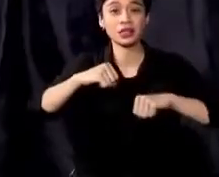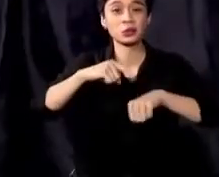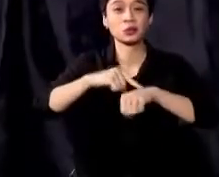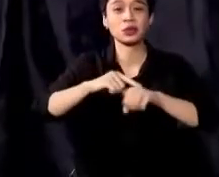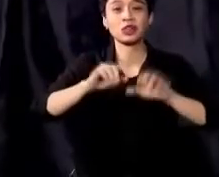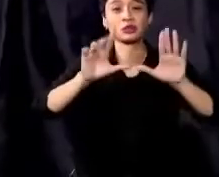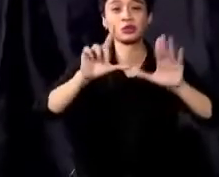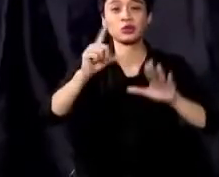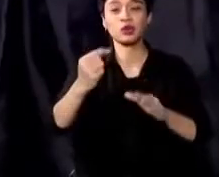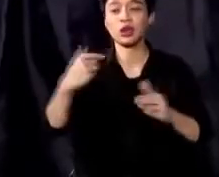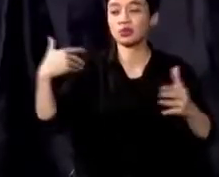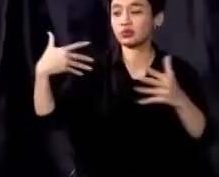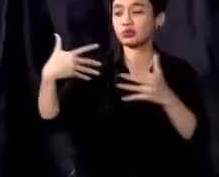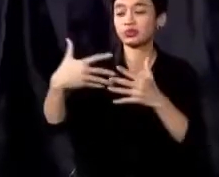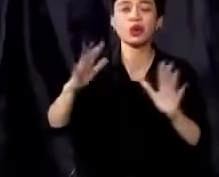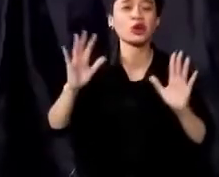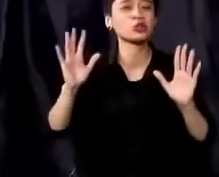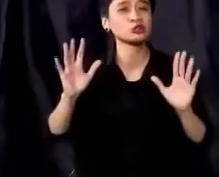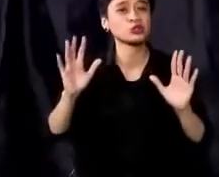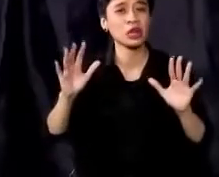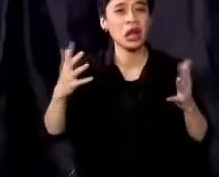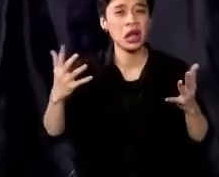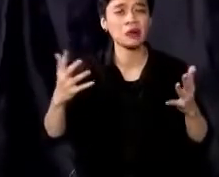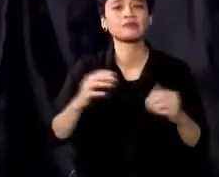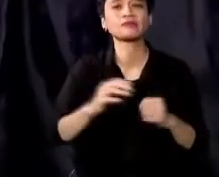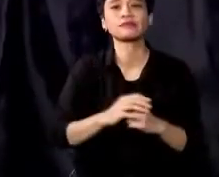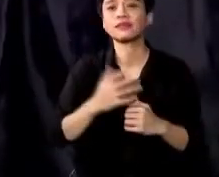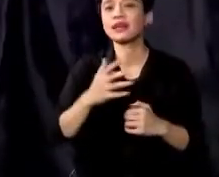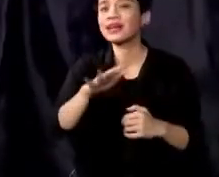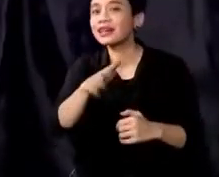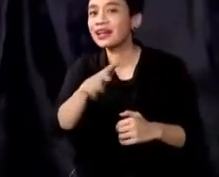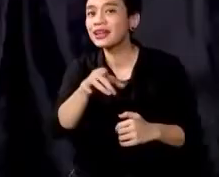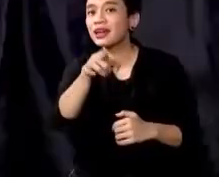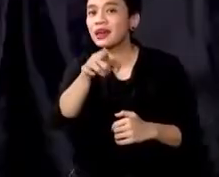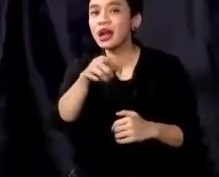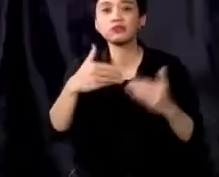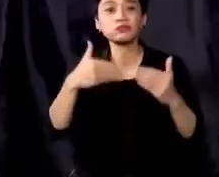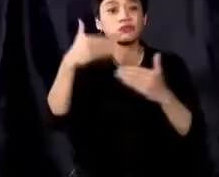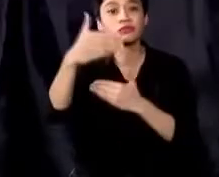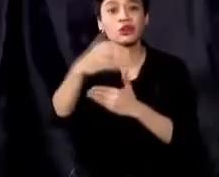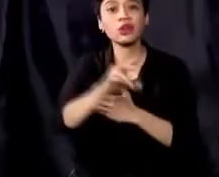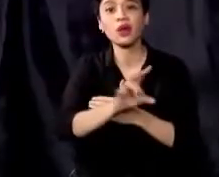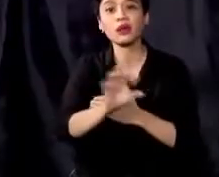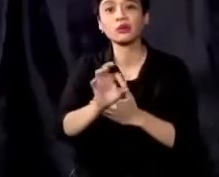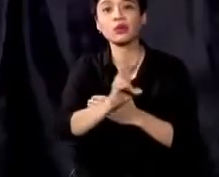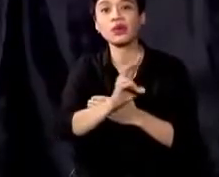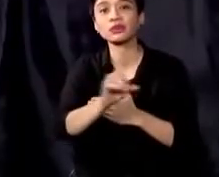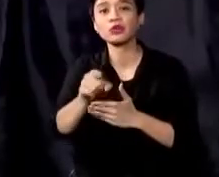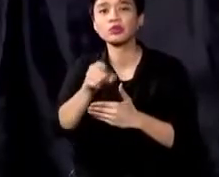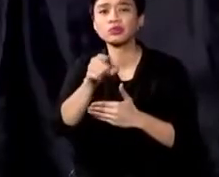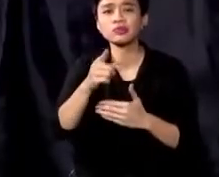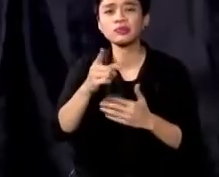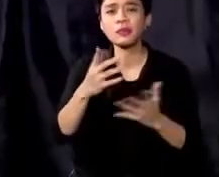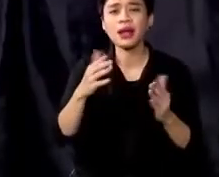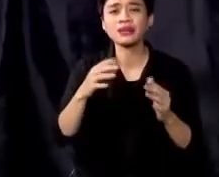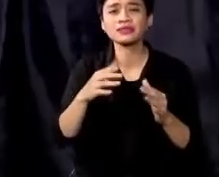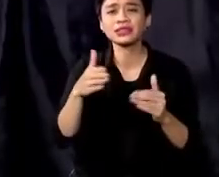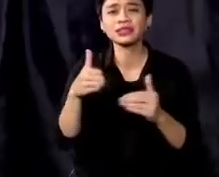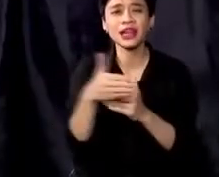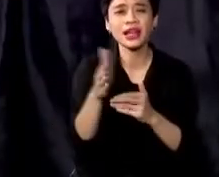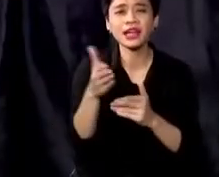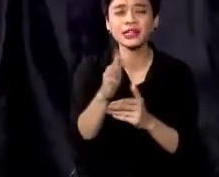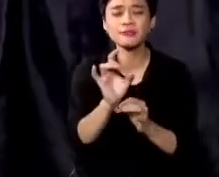tahun depan 2021 Apakah ada strategi khusus ee khususnya terhadap para tenaga kesehatan yang ada di sana